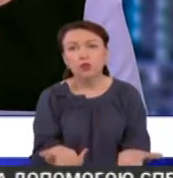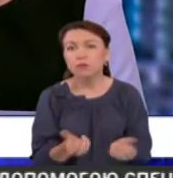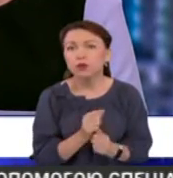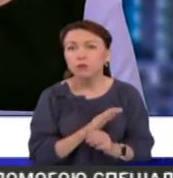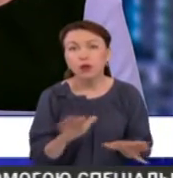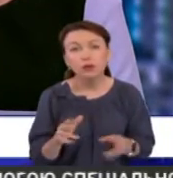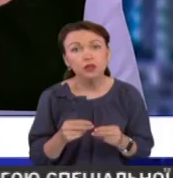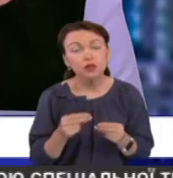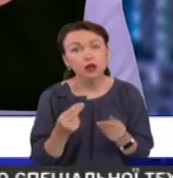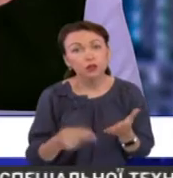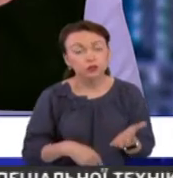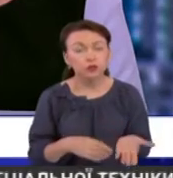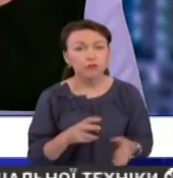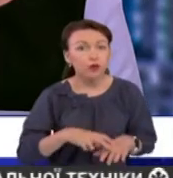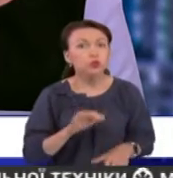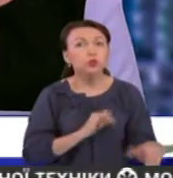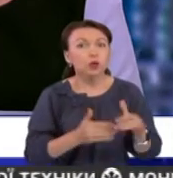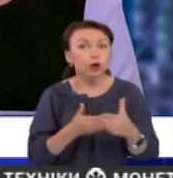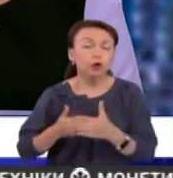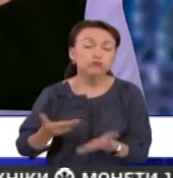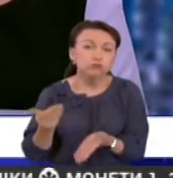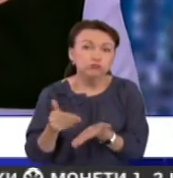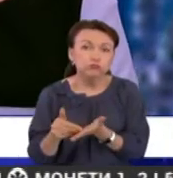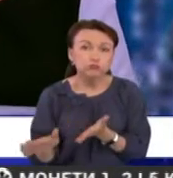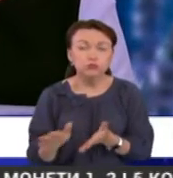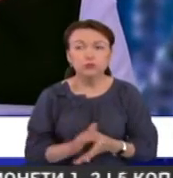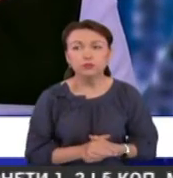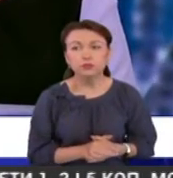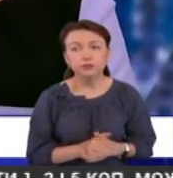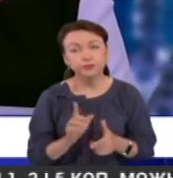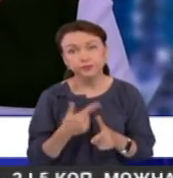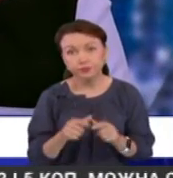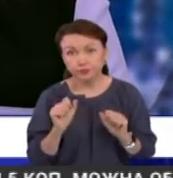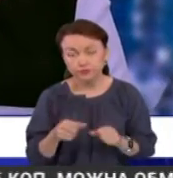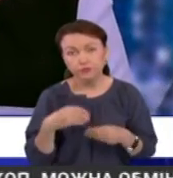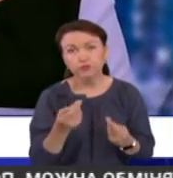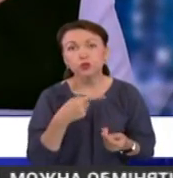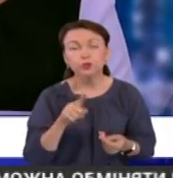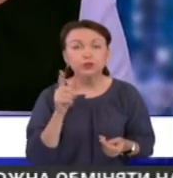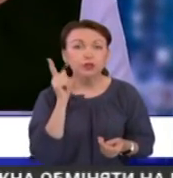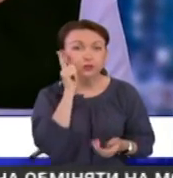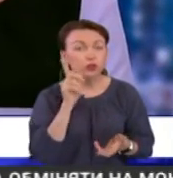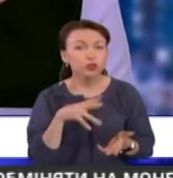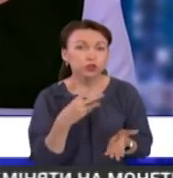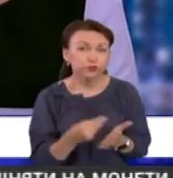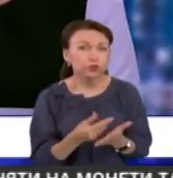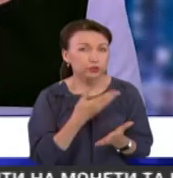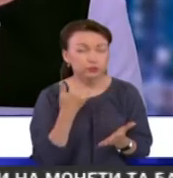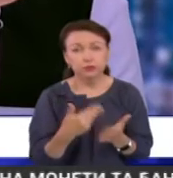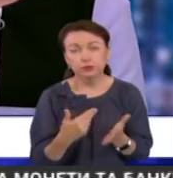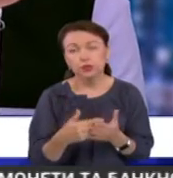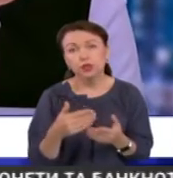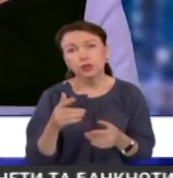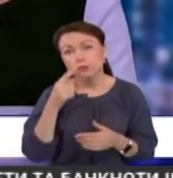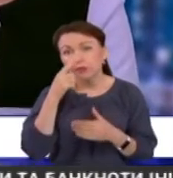людину. І виходить, що лікар не може... А чи можна дати номер телефону, скажімо, якщо немає свого, так трапилося, номер